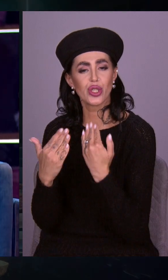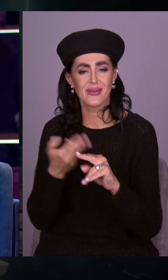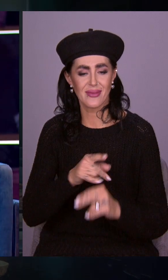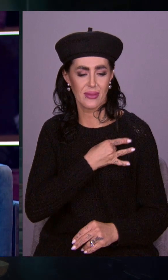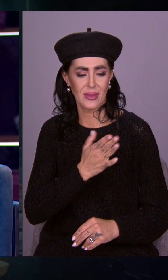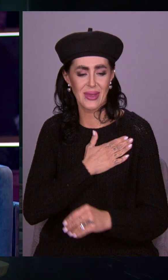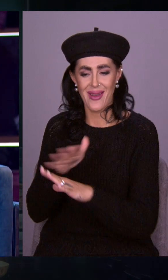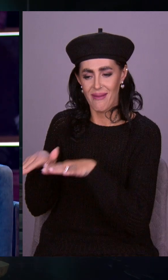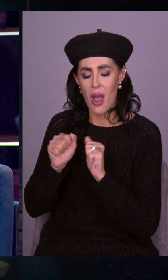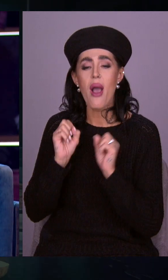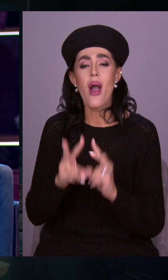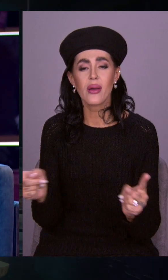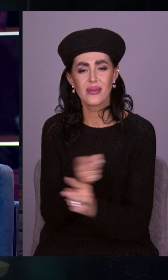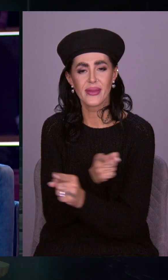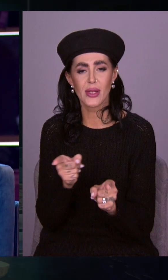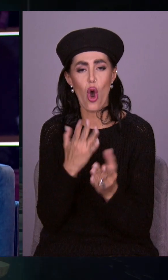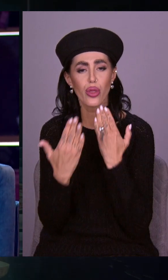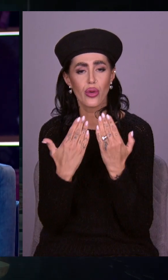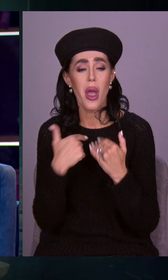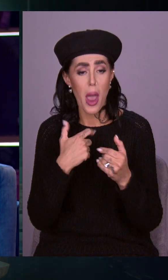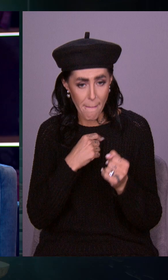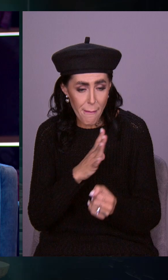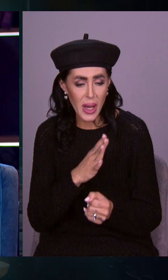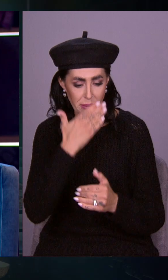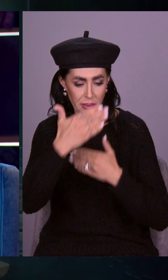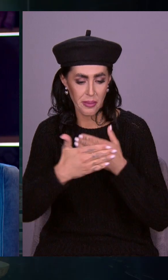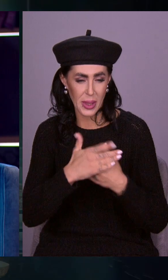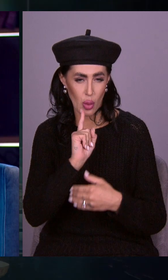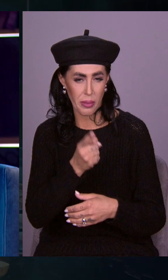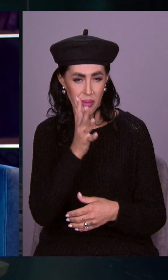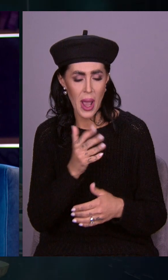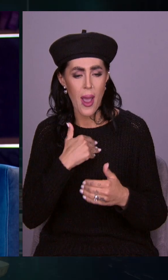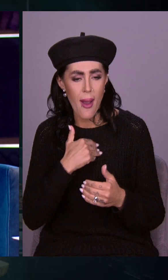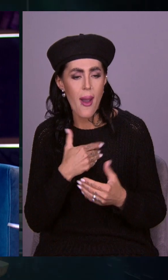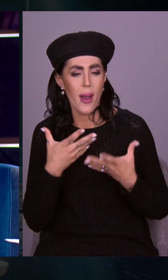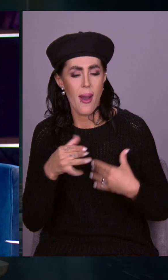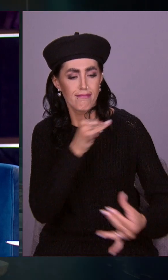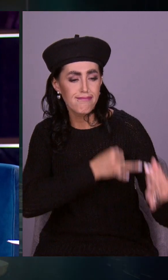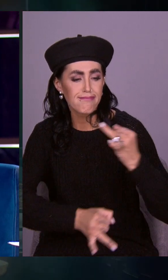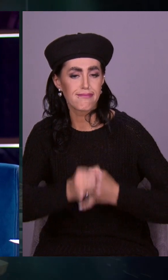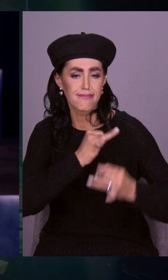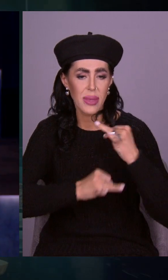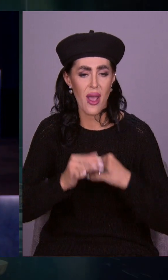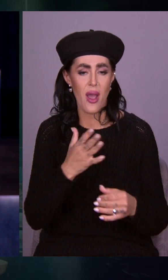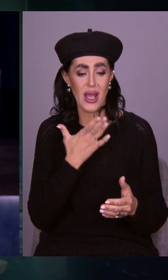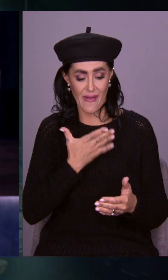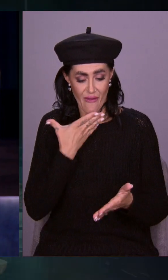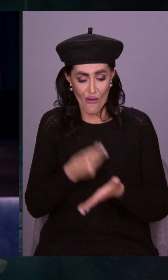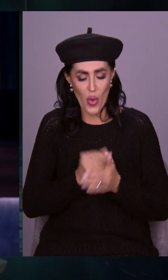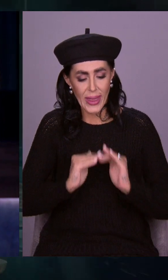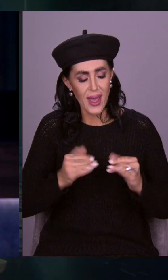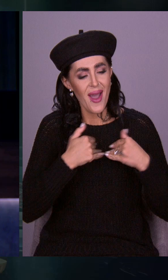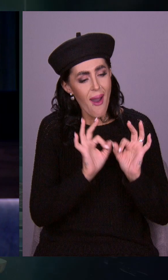їх значно більше, ніж 7 місяців. От, в принципі, ну, півтора року, можна сказати, тривала наша підготовка з дітьми. І